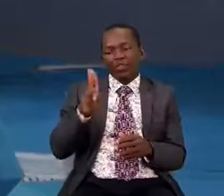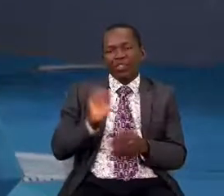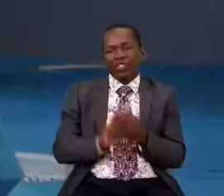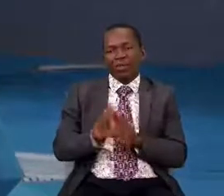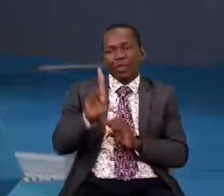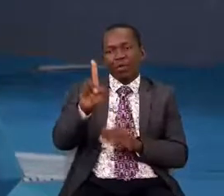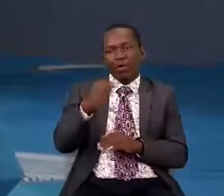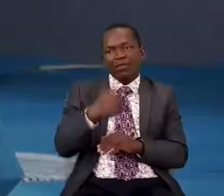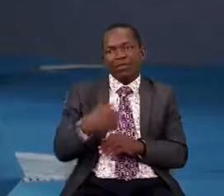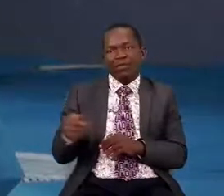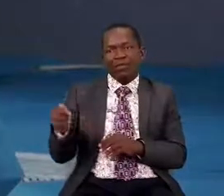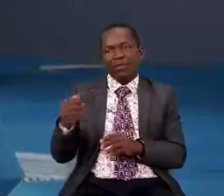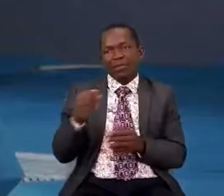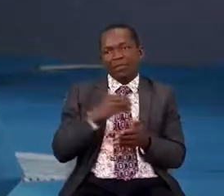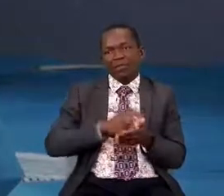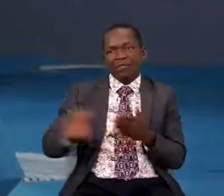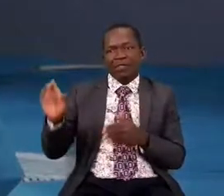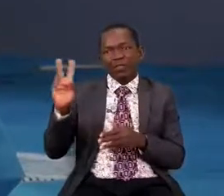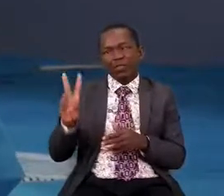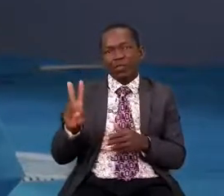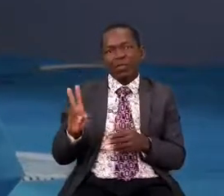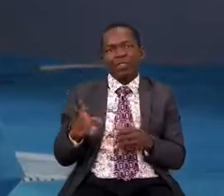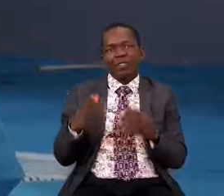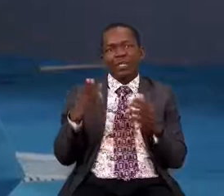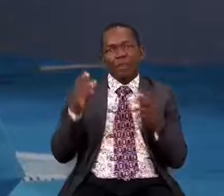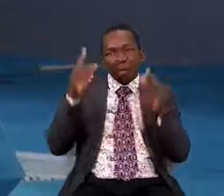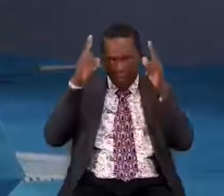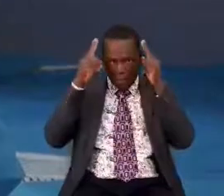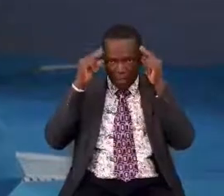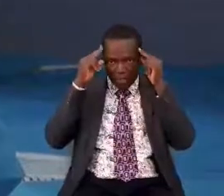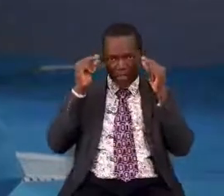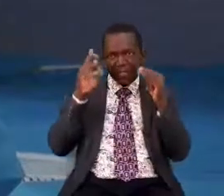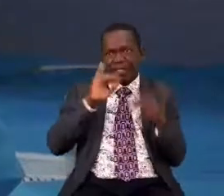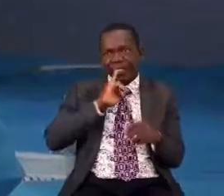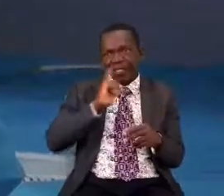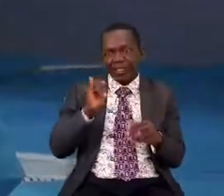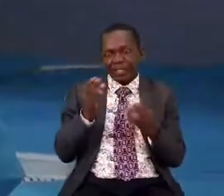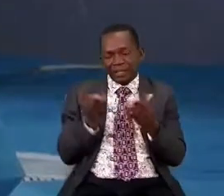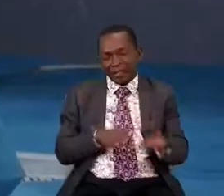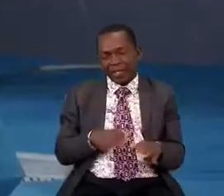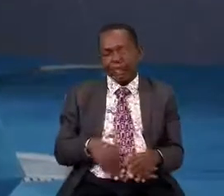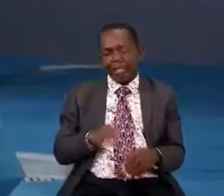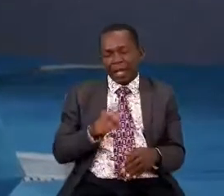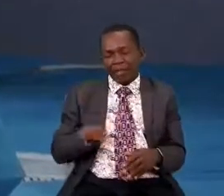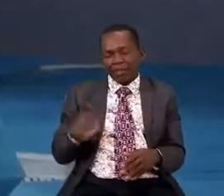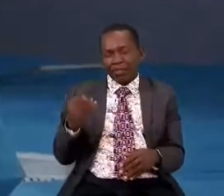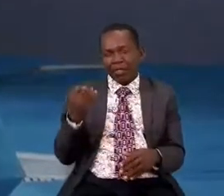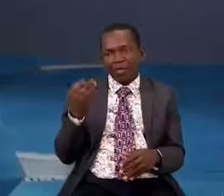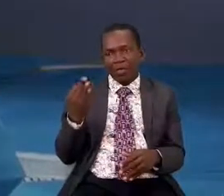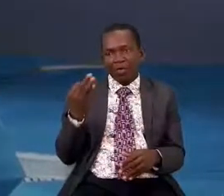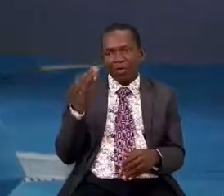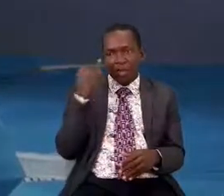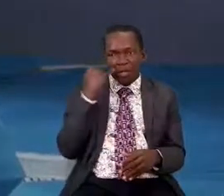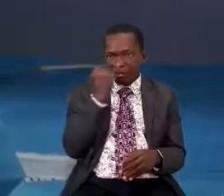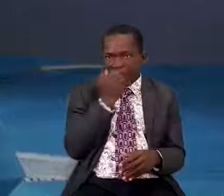d'Israël étaient encore là. Quelle est la chose suivante? Ceux qui ont entendu que